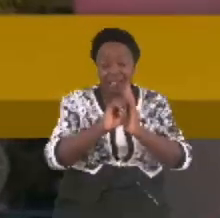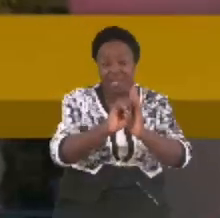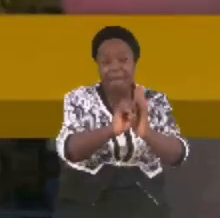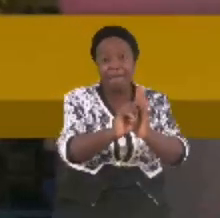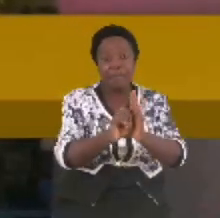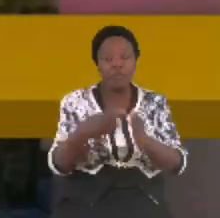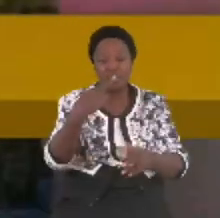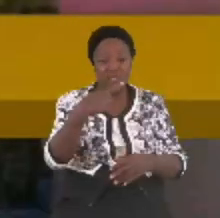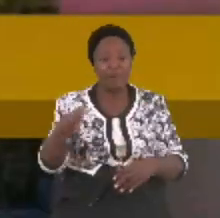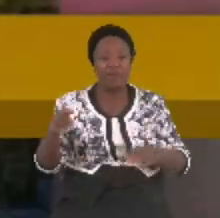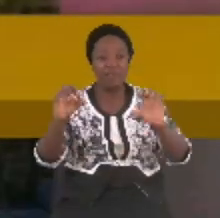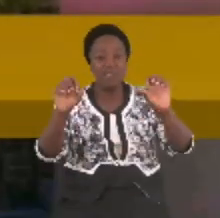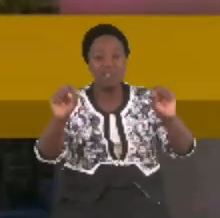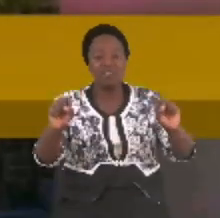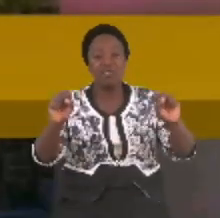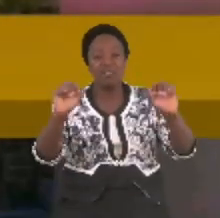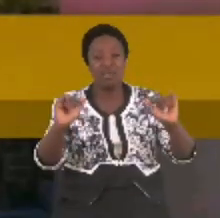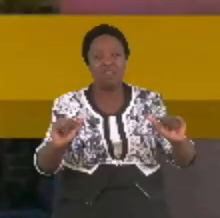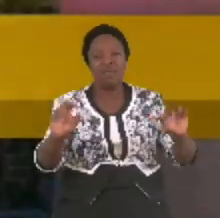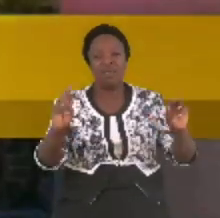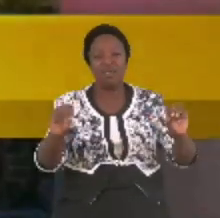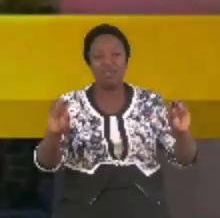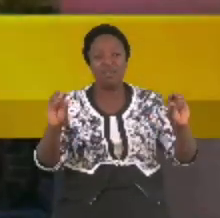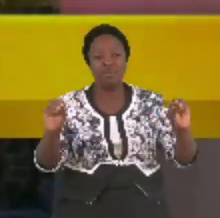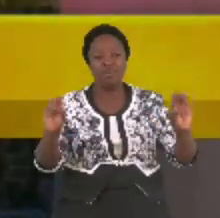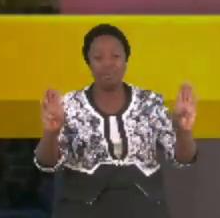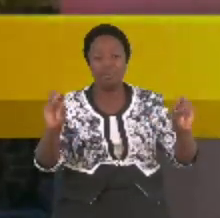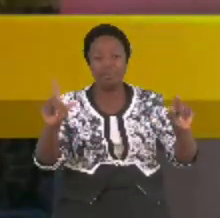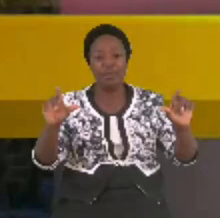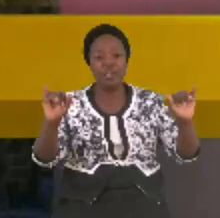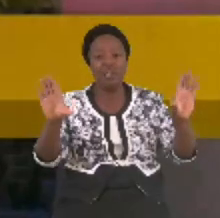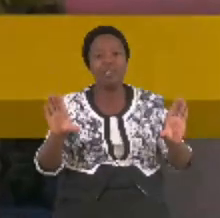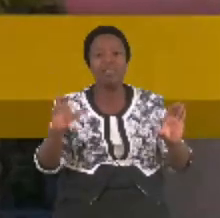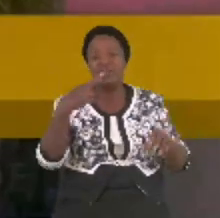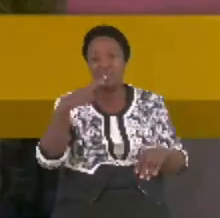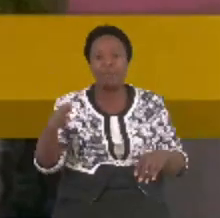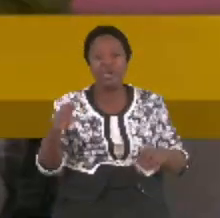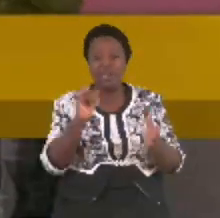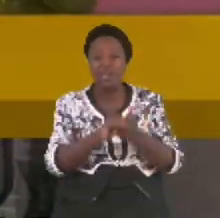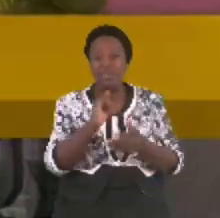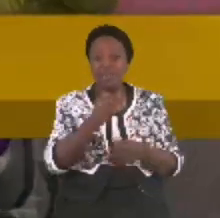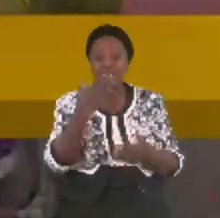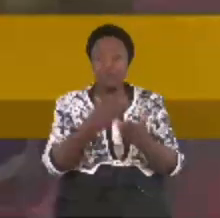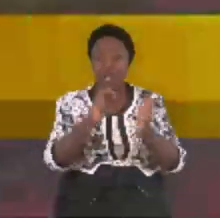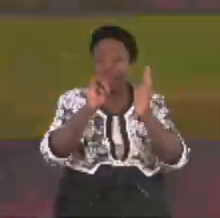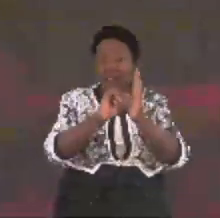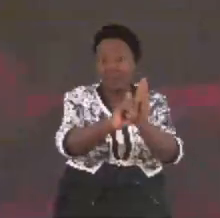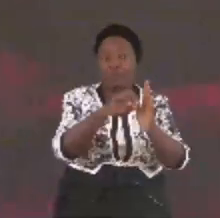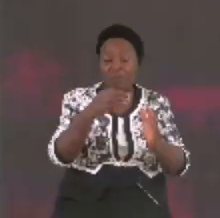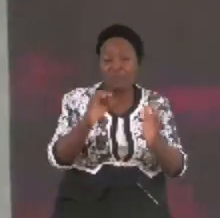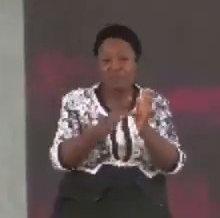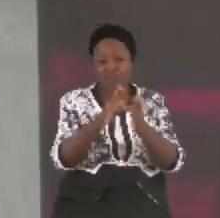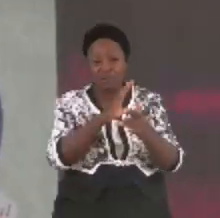serpent symbolique. Ce serpent qui a été élevé, symbolisant notre Seigneur Jésus-Christ, qui sera